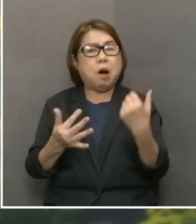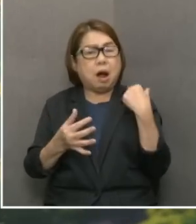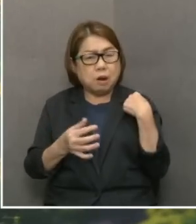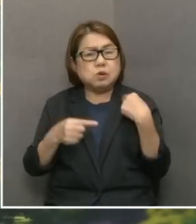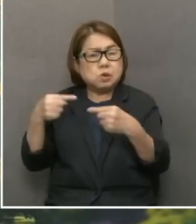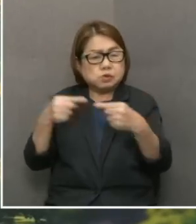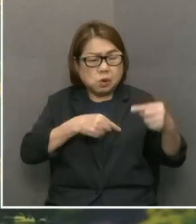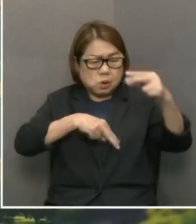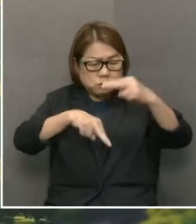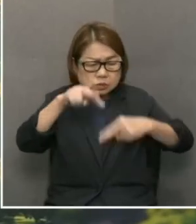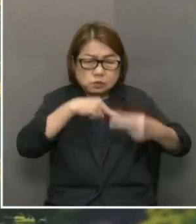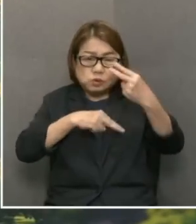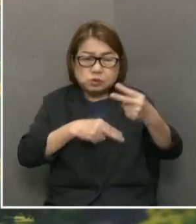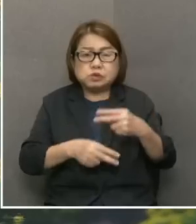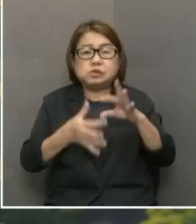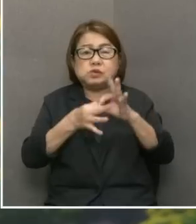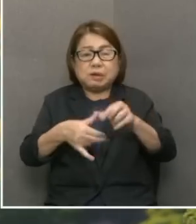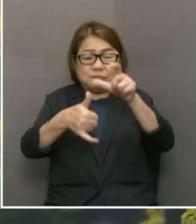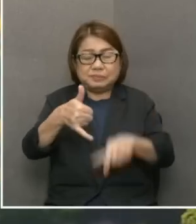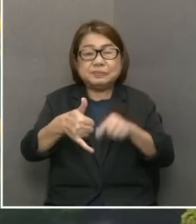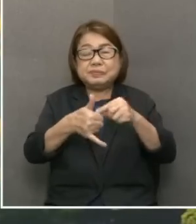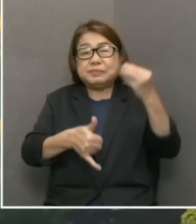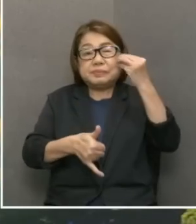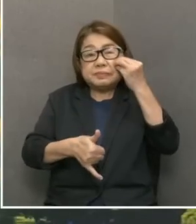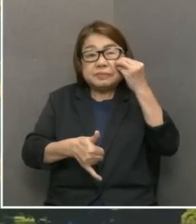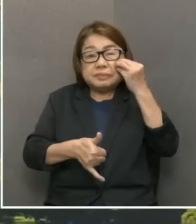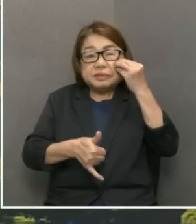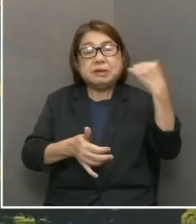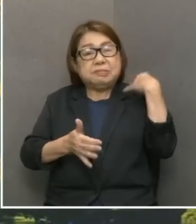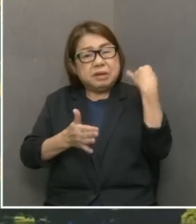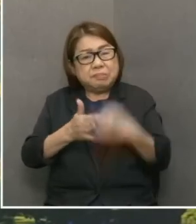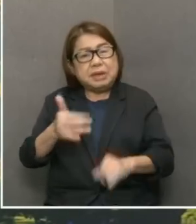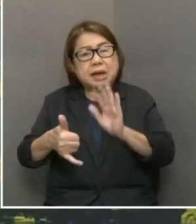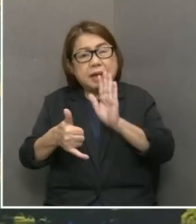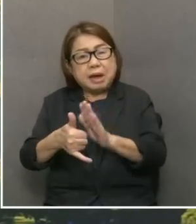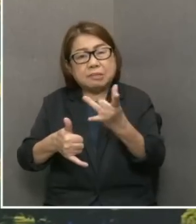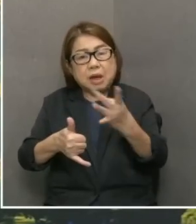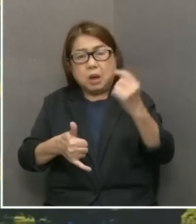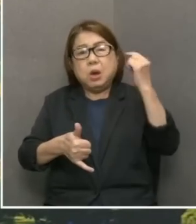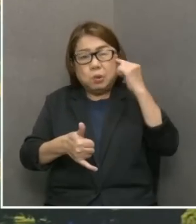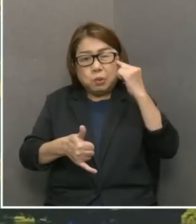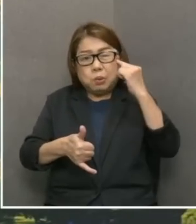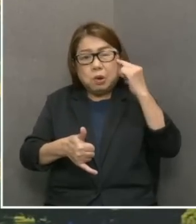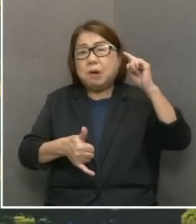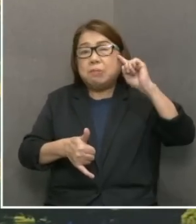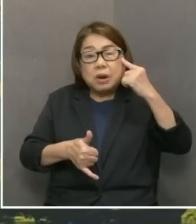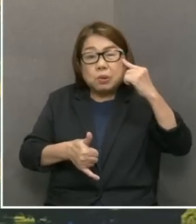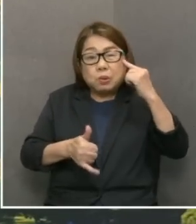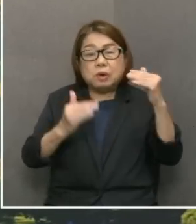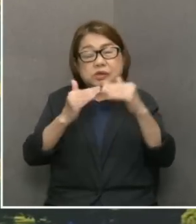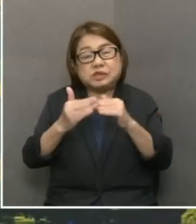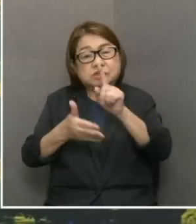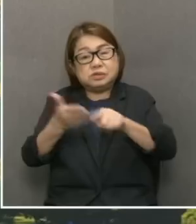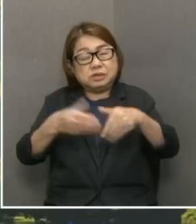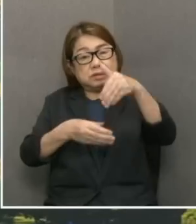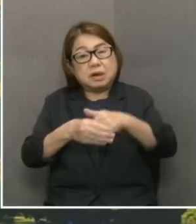ลักษณะต้องห้ามมิให้ใช้สิทธิ์รับสมัครเลือกตั้งและรู้อยู่แล้วว่าตนไม่มีสิทธิ์รับสมัครเลือกตั้งหรือไม่ซึ่งกกตก็จะมีการ